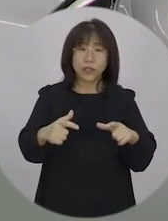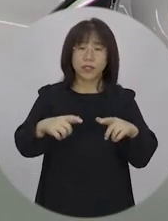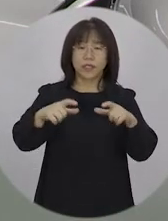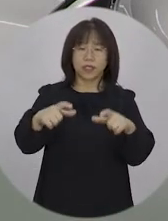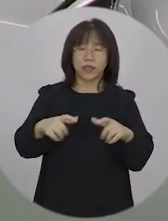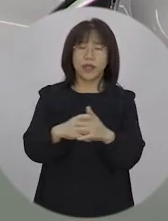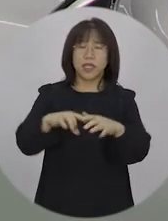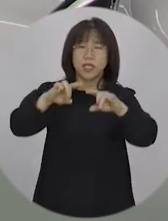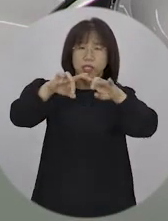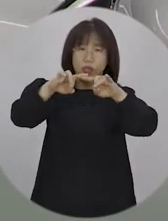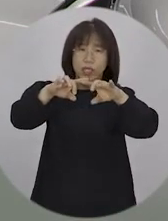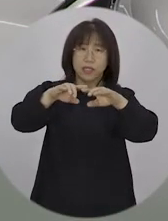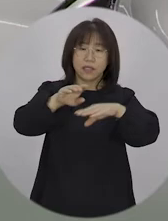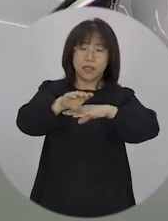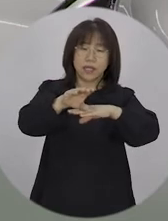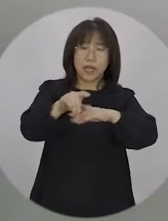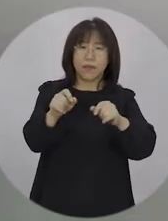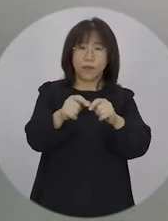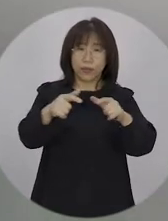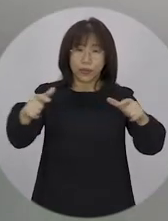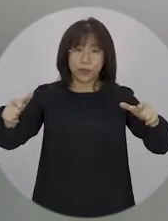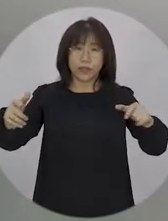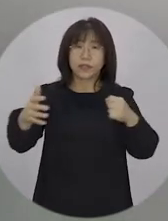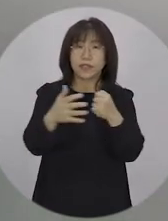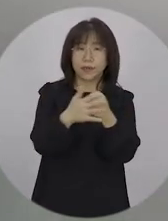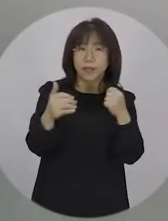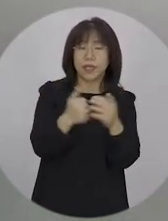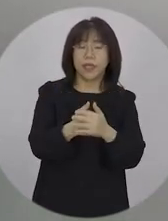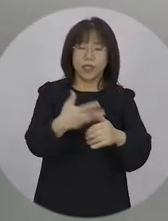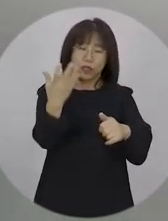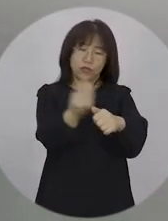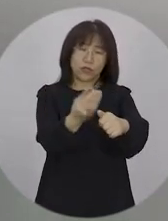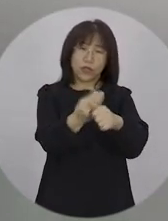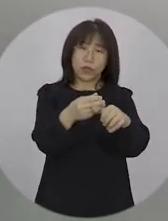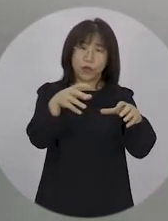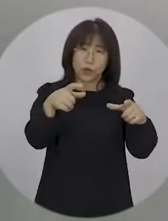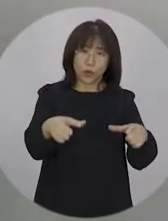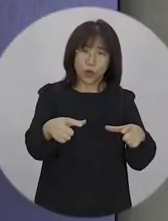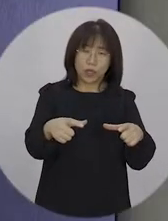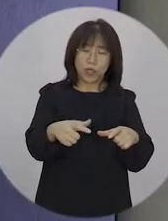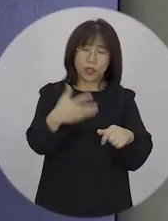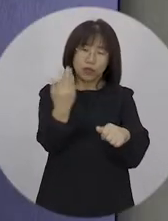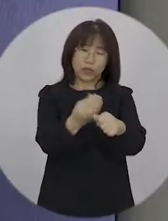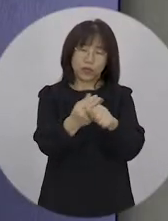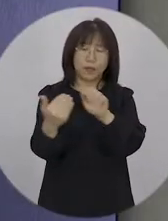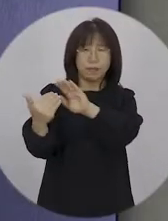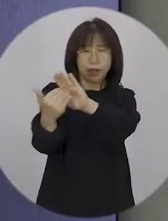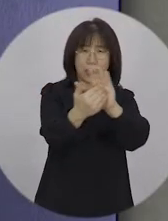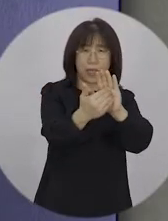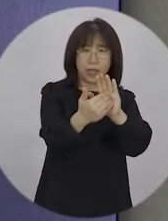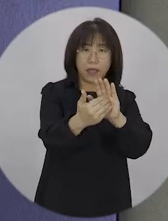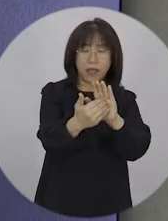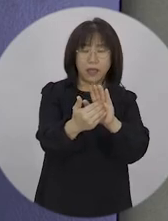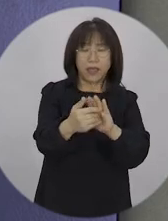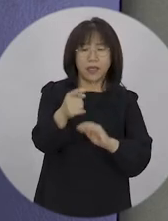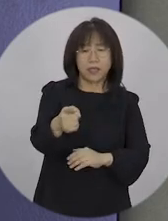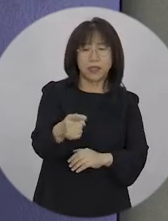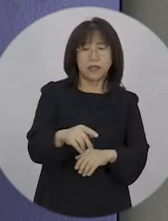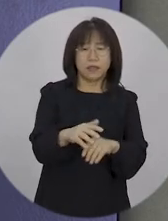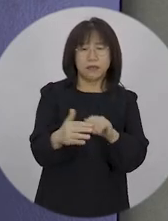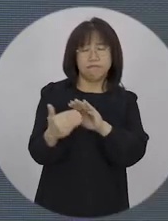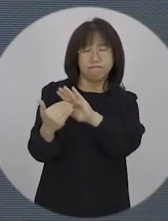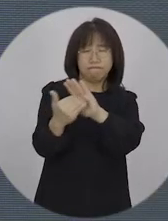한편 강서구는 지역 내에서 전기차 수요가 급증하고 있는 만큼 충정 구역내 충전 방해 행위에 대한 단속과 계도를